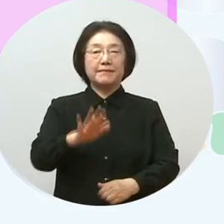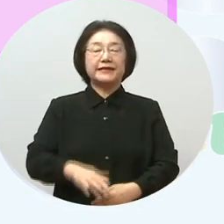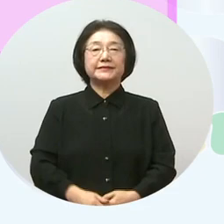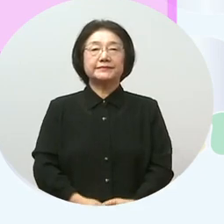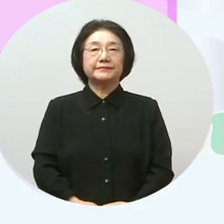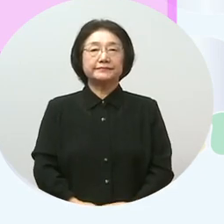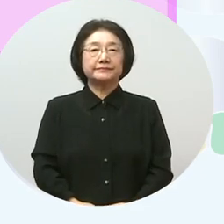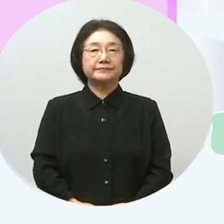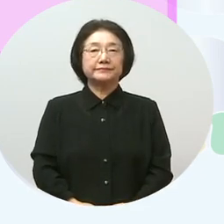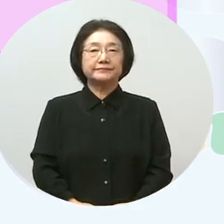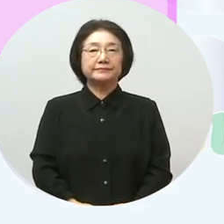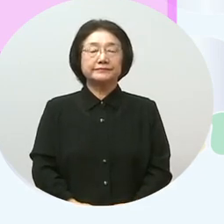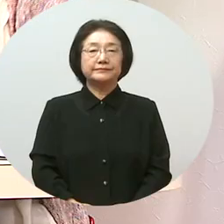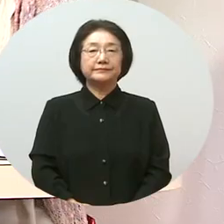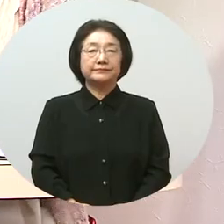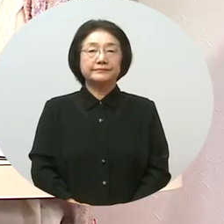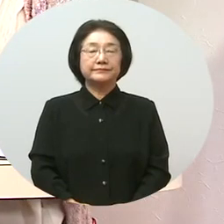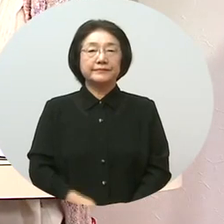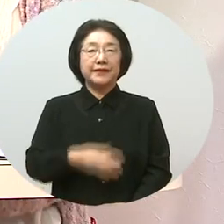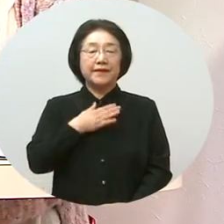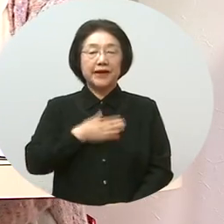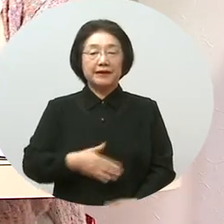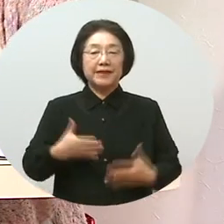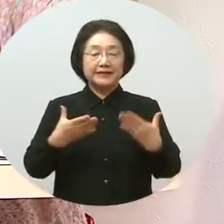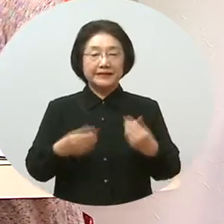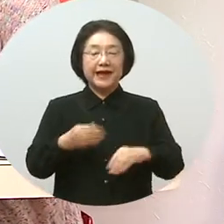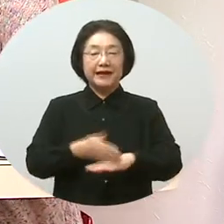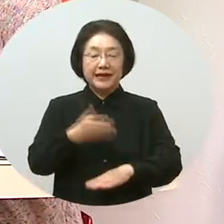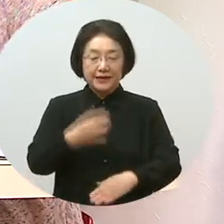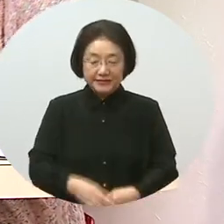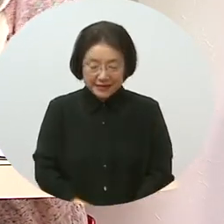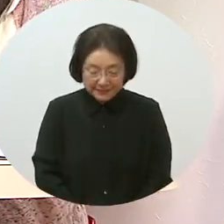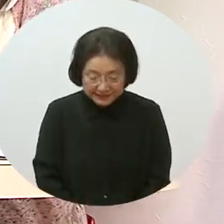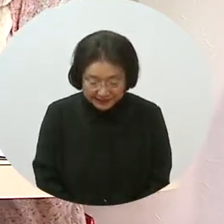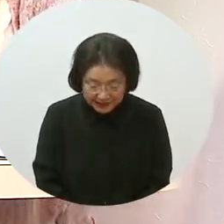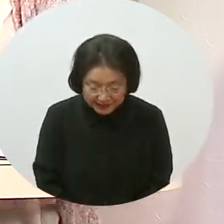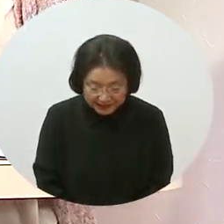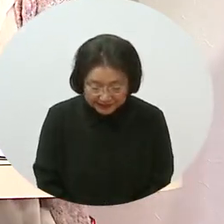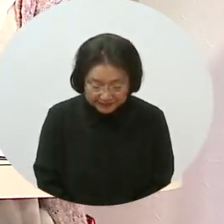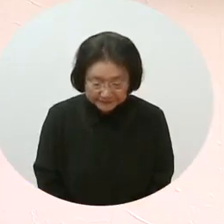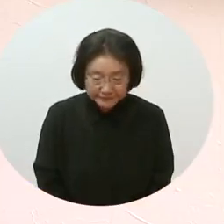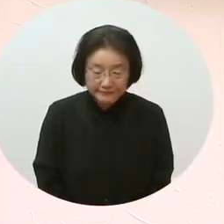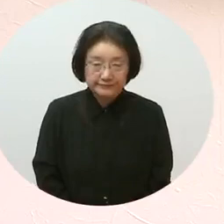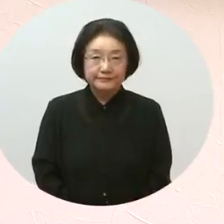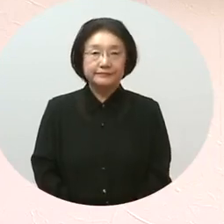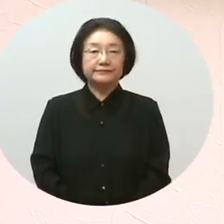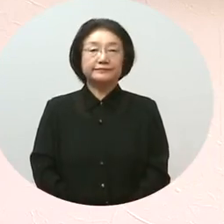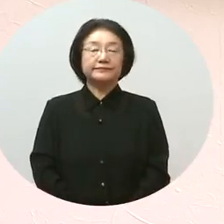ください。 わかりました。竹上さん、今日はどうもありがとうございました。 はい、ありがとうございました。